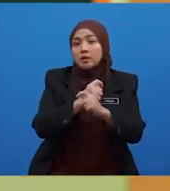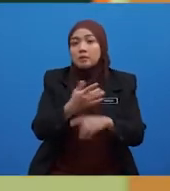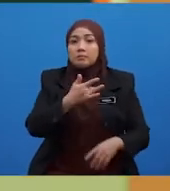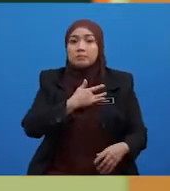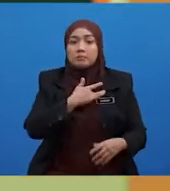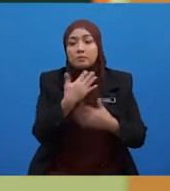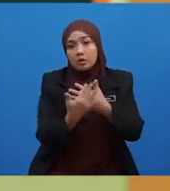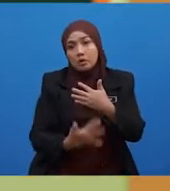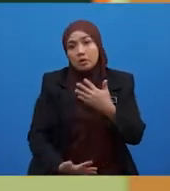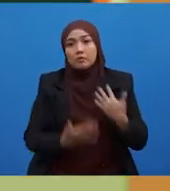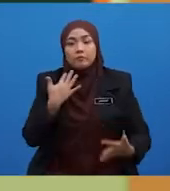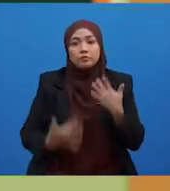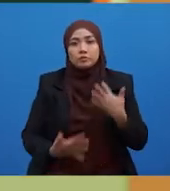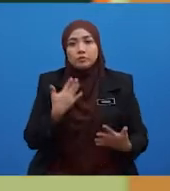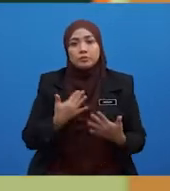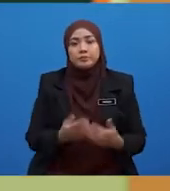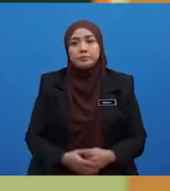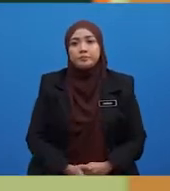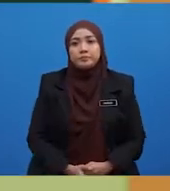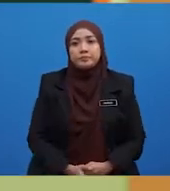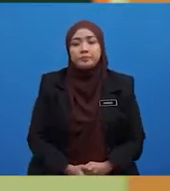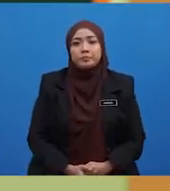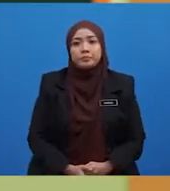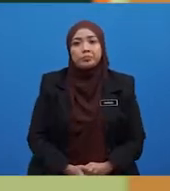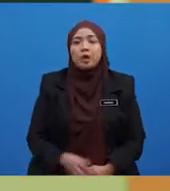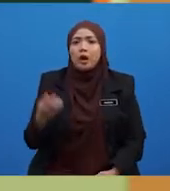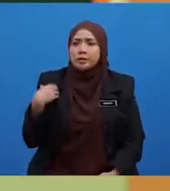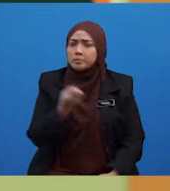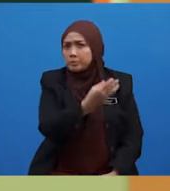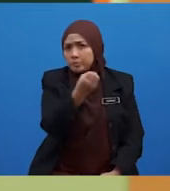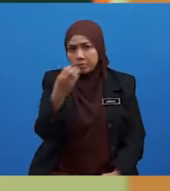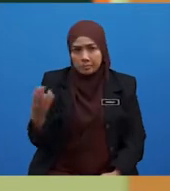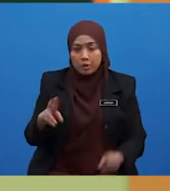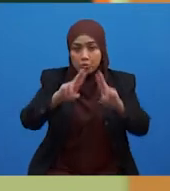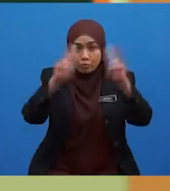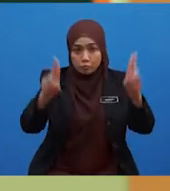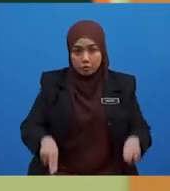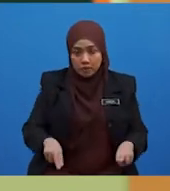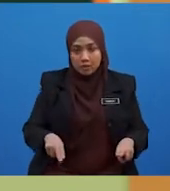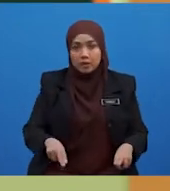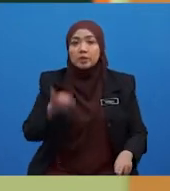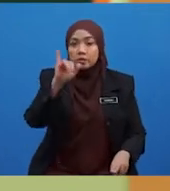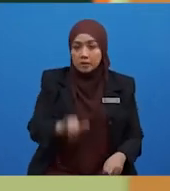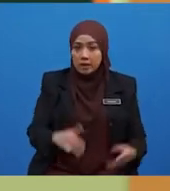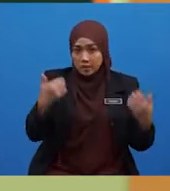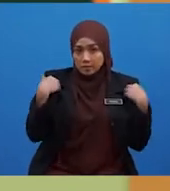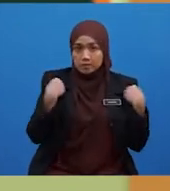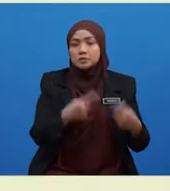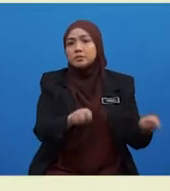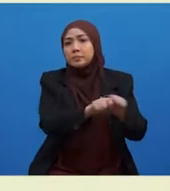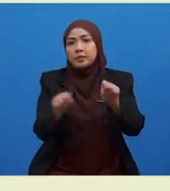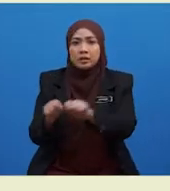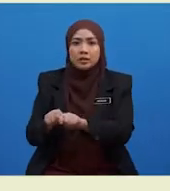kardiovaskular. Terdapat beberapa ujian yang dikenal pasti untuk menguji ujian daya tahan kardiovaskular